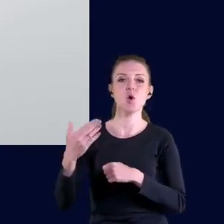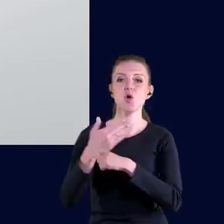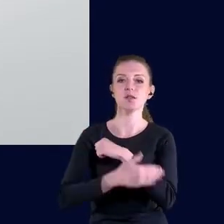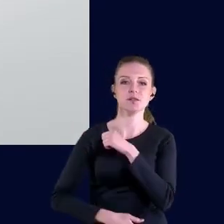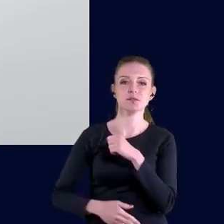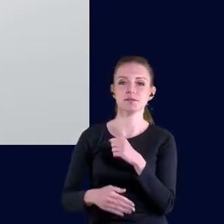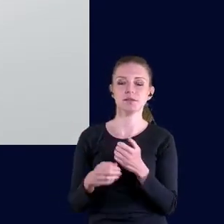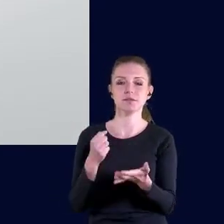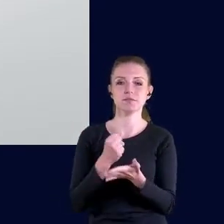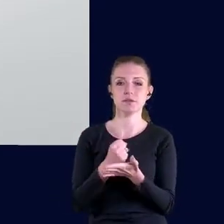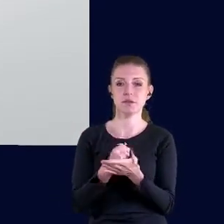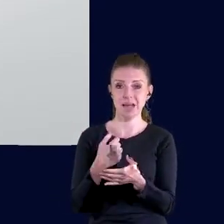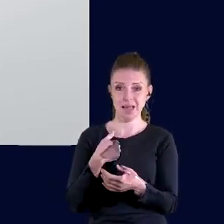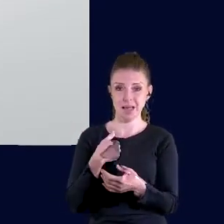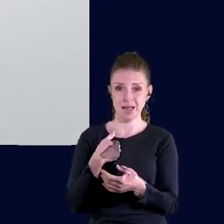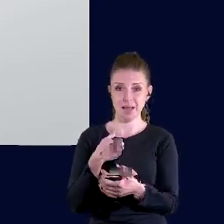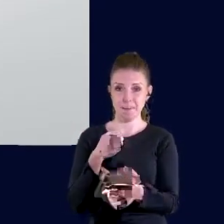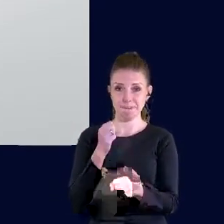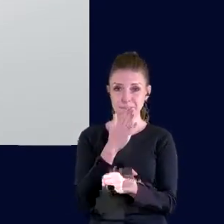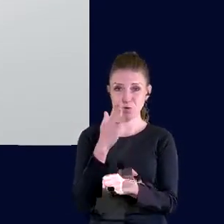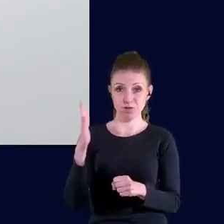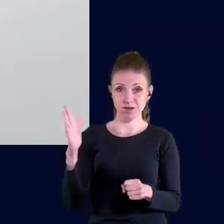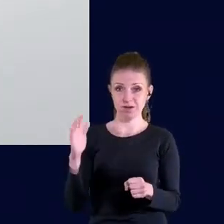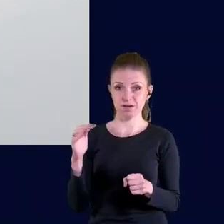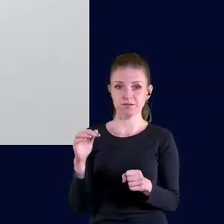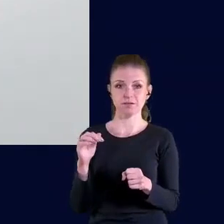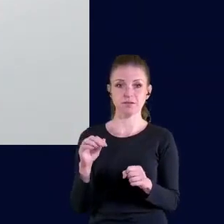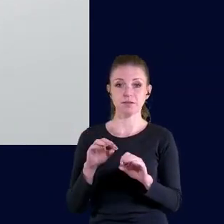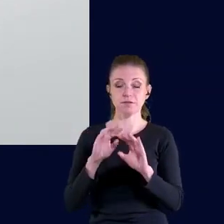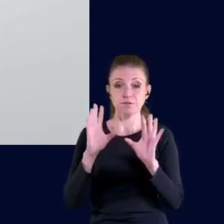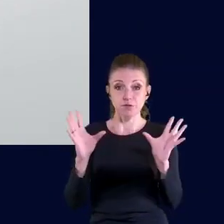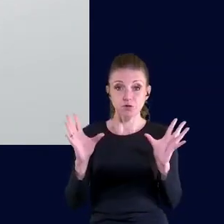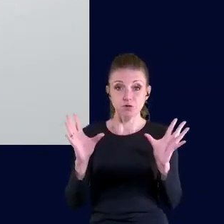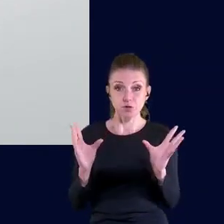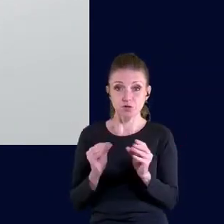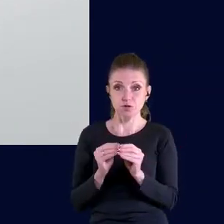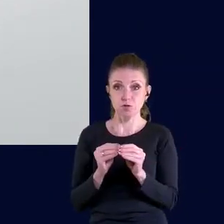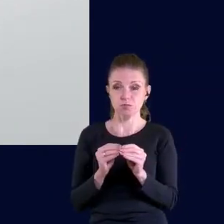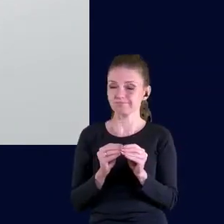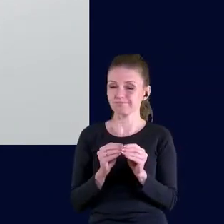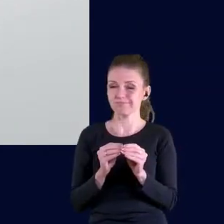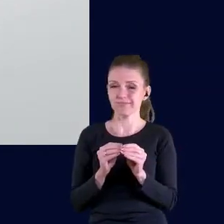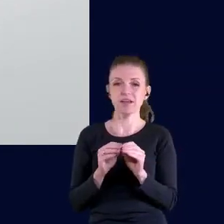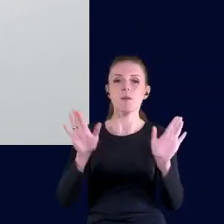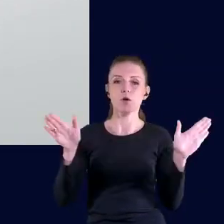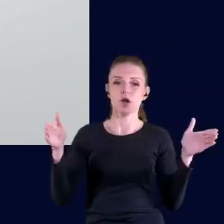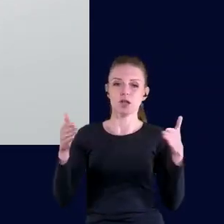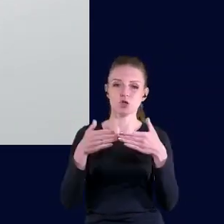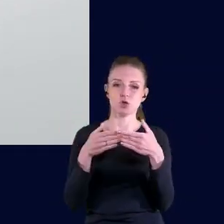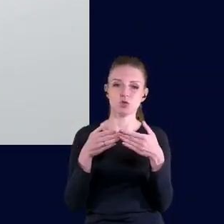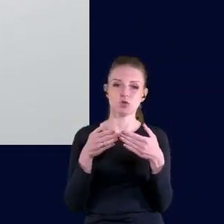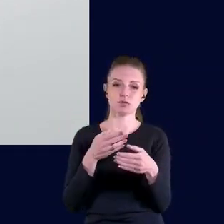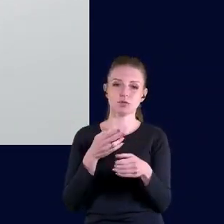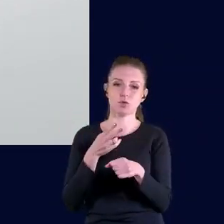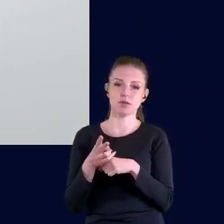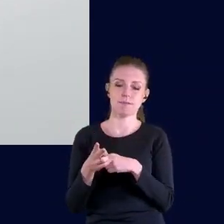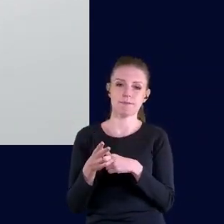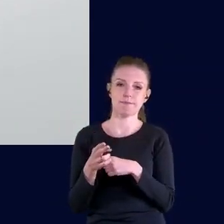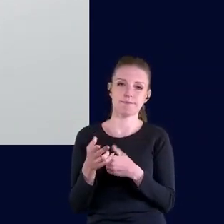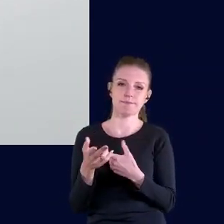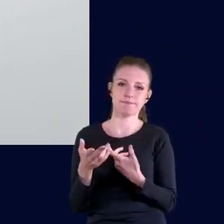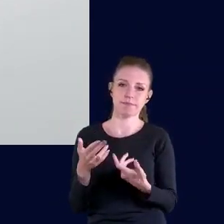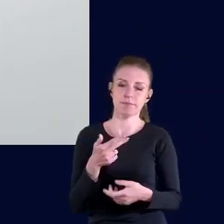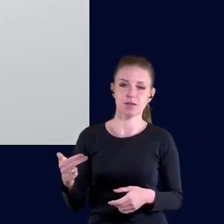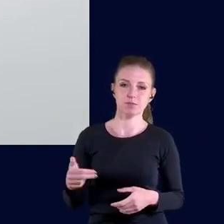Bibliotekarz mam ograniczony aspekt podejścia do tematy tutaj państwo mówili też przy innych wystąpieniach